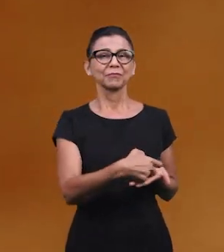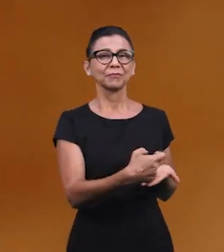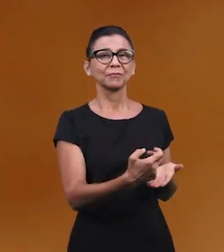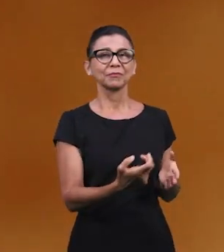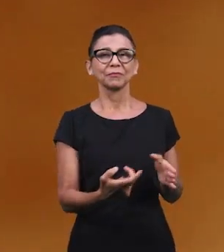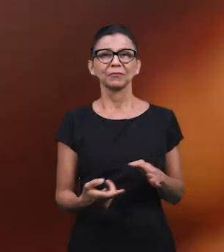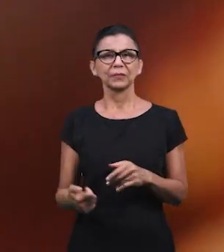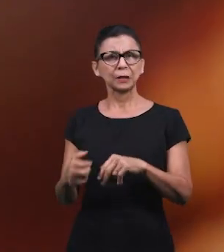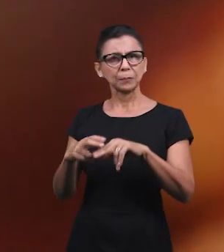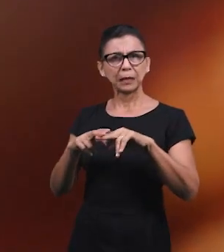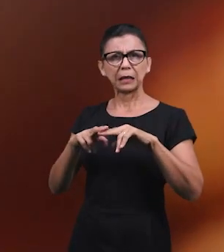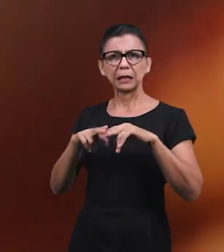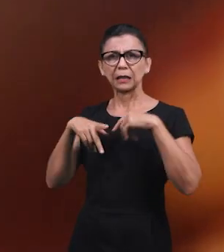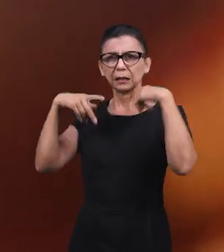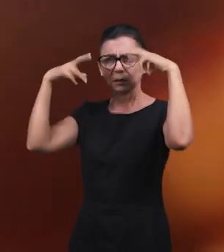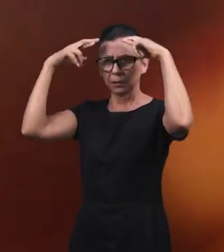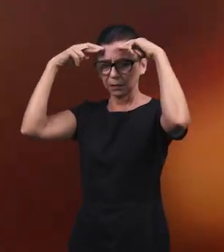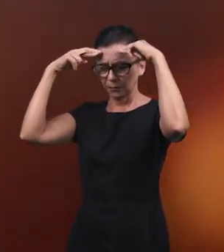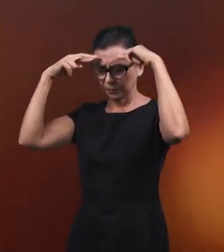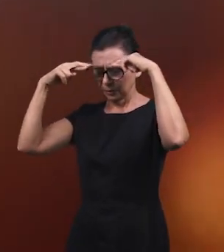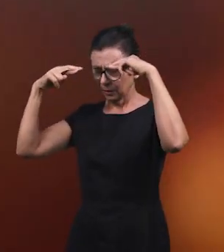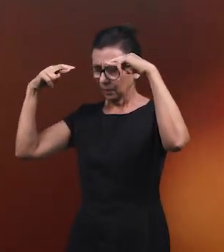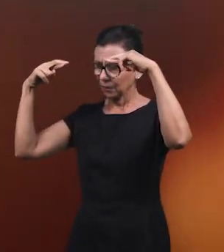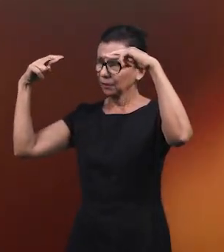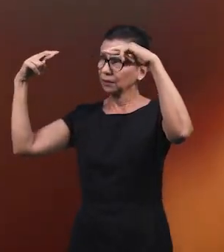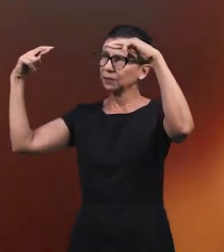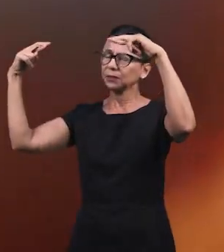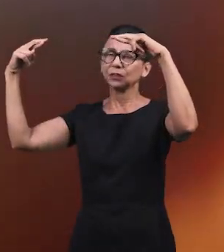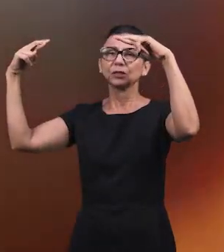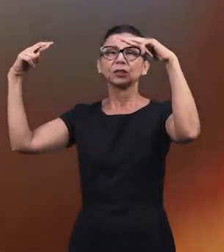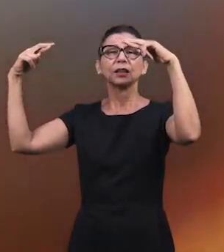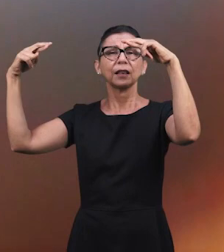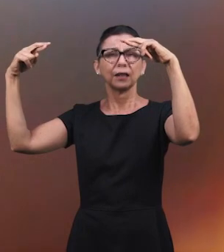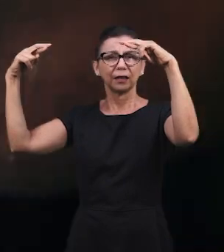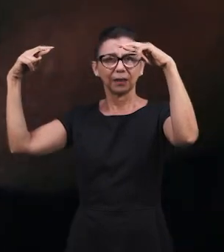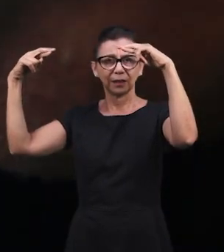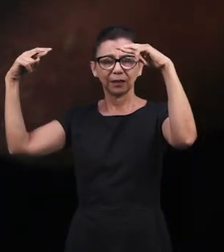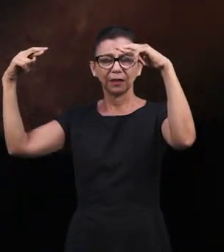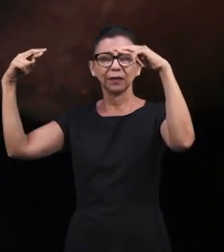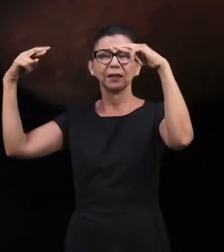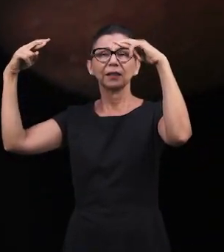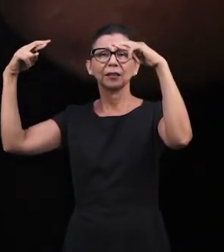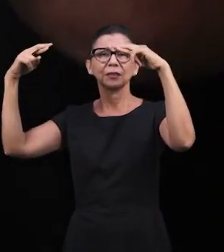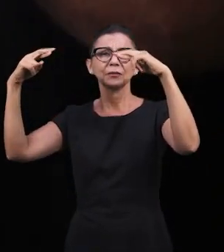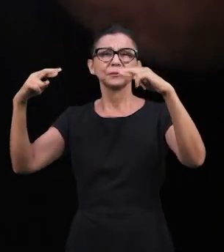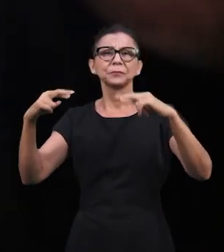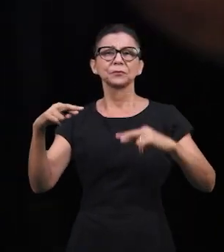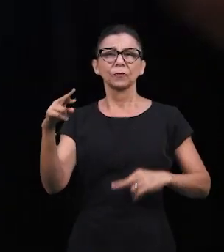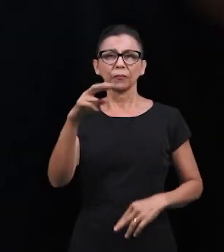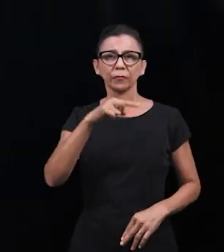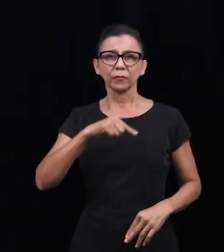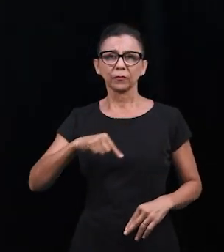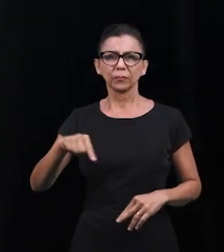В поклонении, в почтении, посвященные слуги.